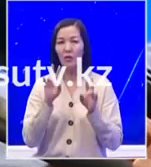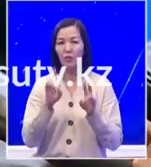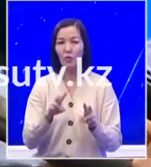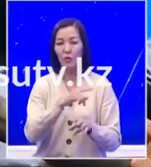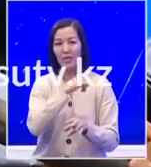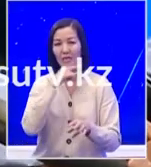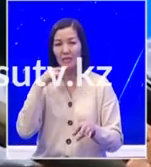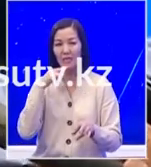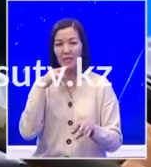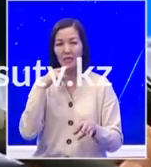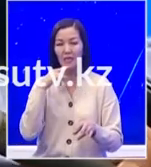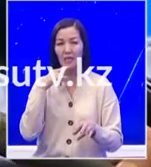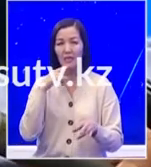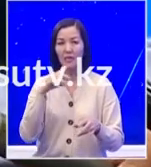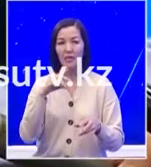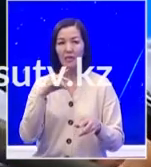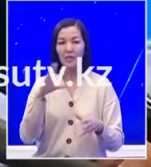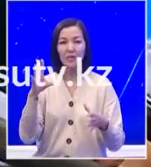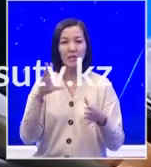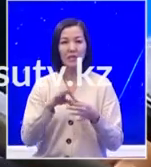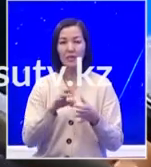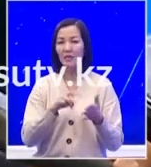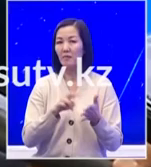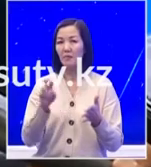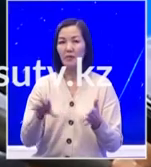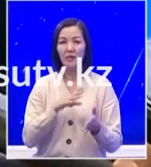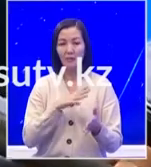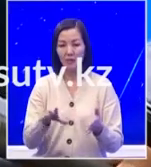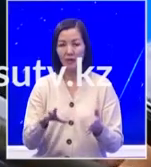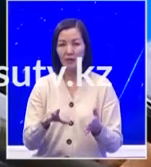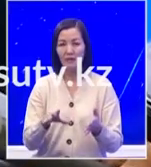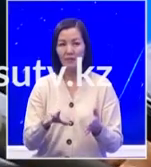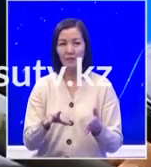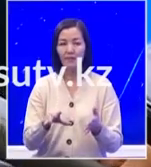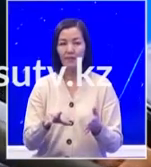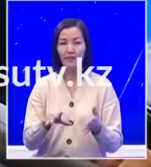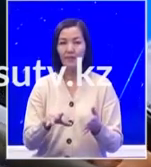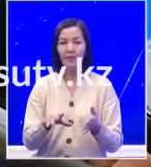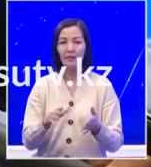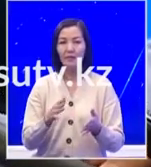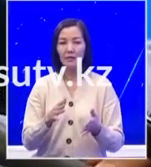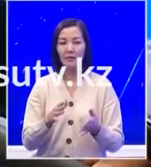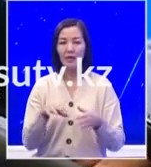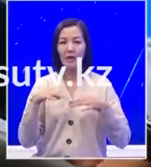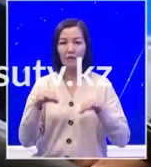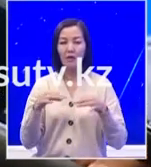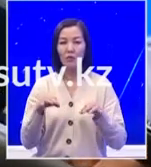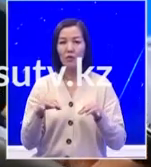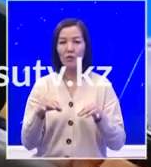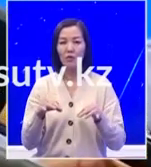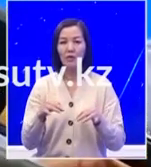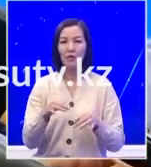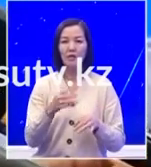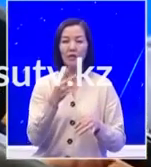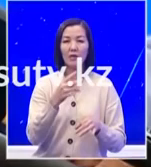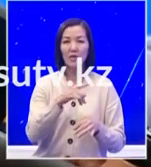Ресейде тіркеуден шыққан. Сондықтан бізде бірде камерада, бірде мына есепте осы автокөліктер жоқ. Қазір